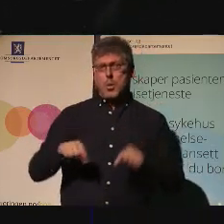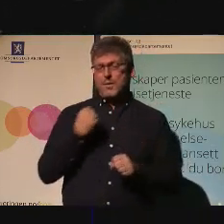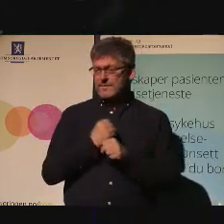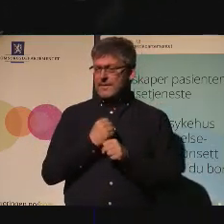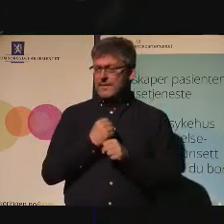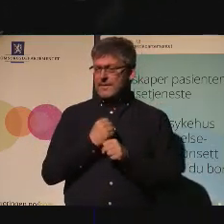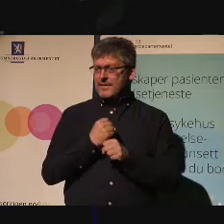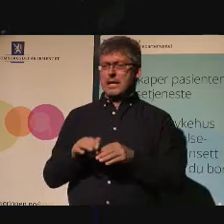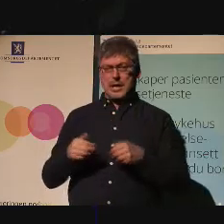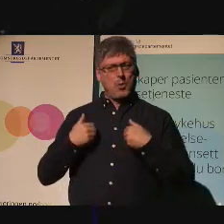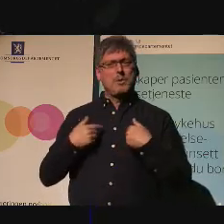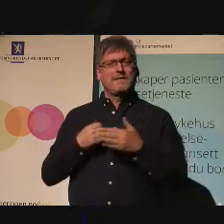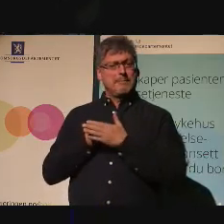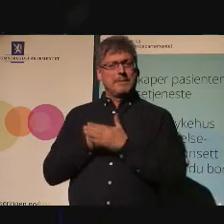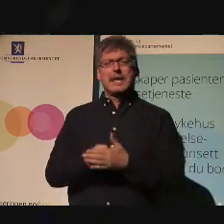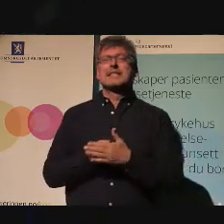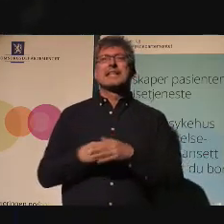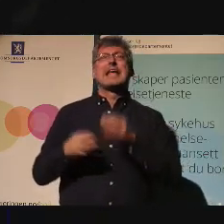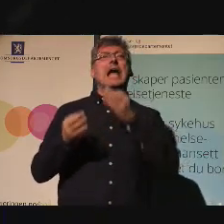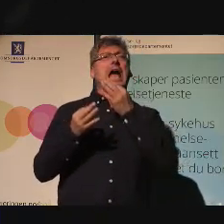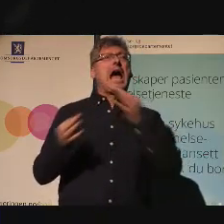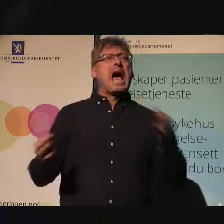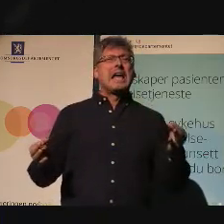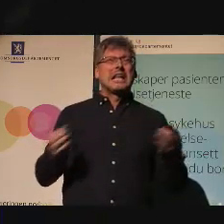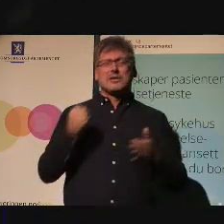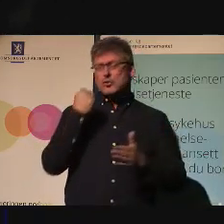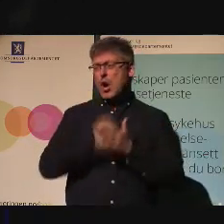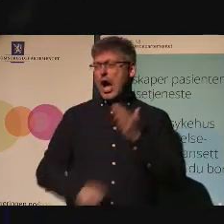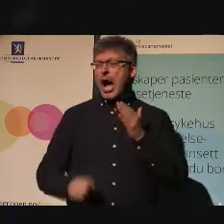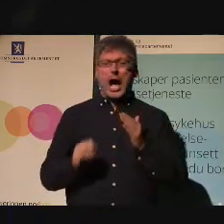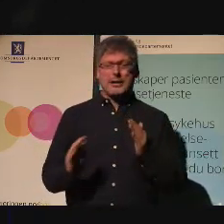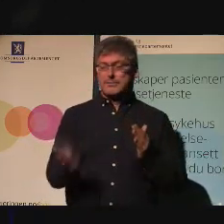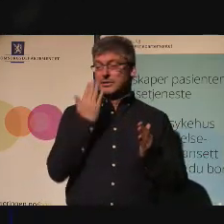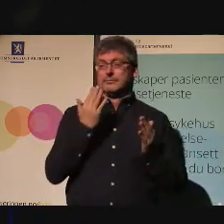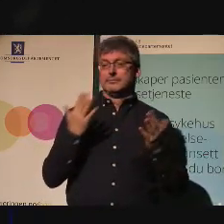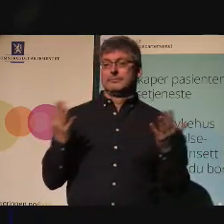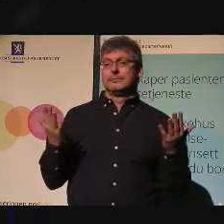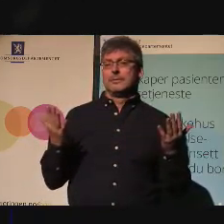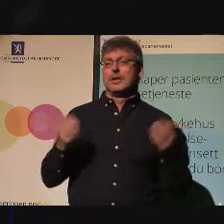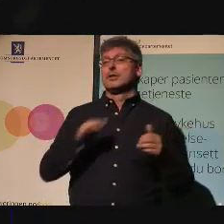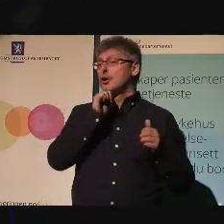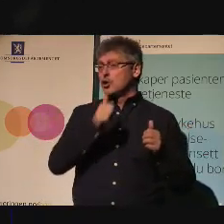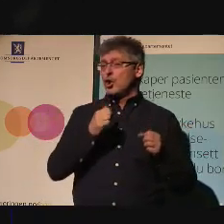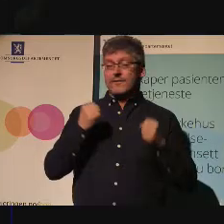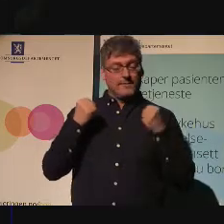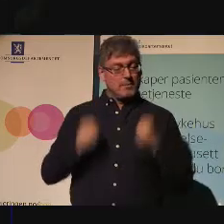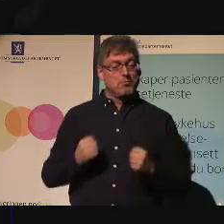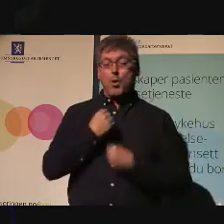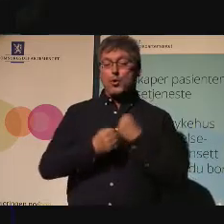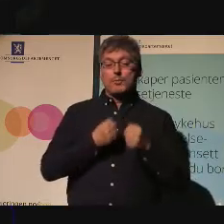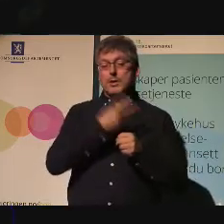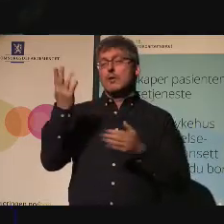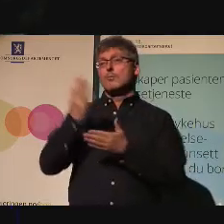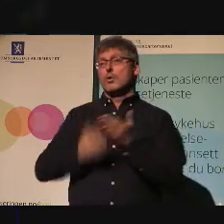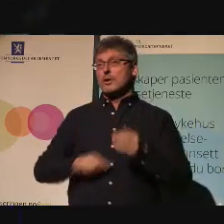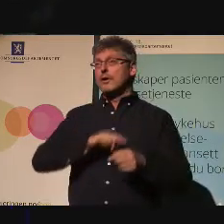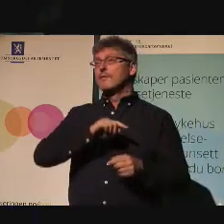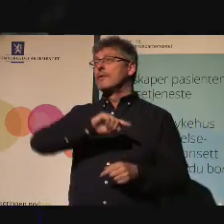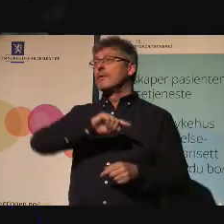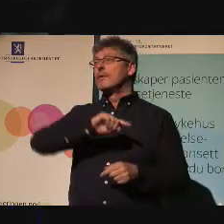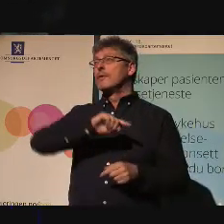seg på. Erkjennelsen er så kraftfull, og det er nødvendig å gjøre en annerledes. Og for oss i helsetjenesten så handler